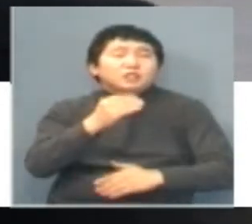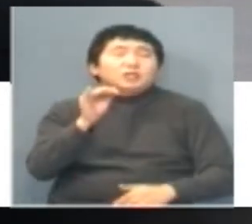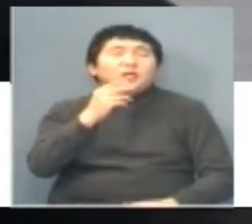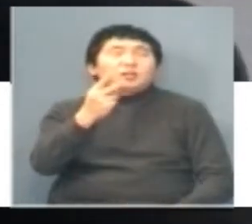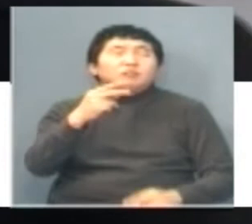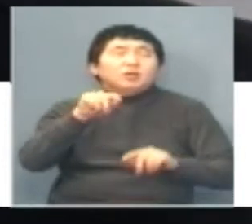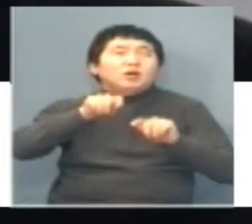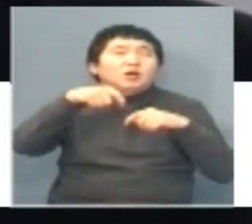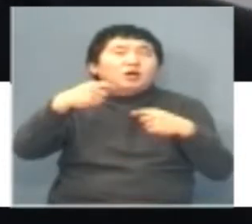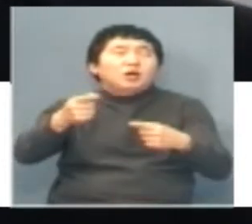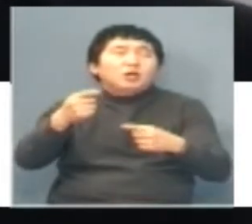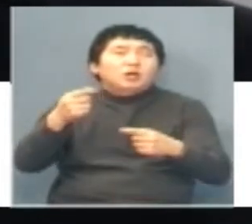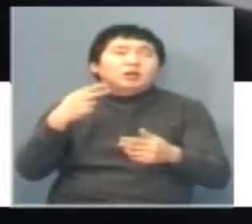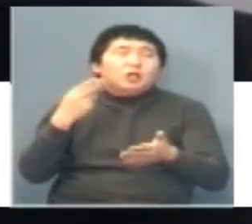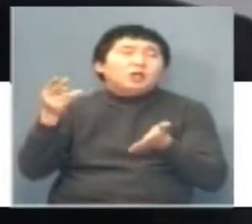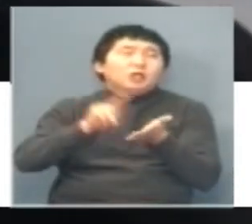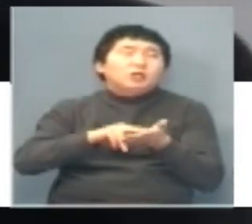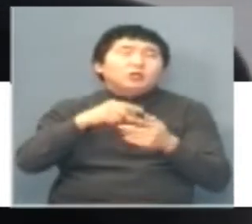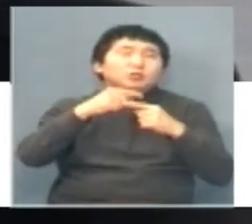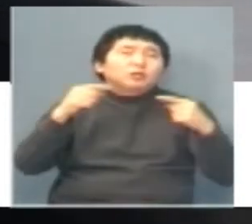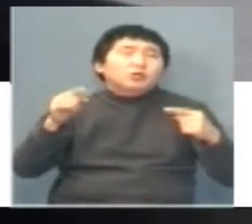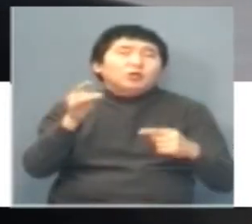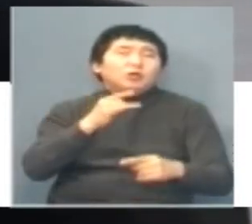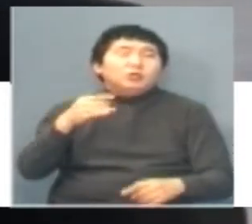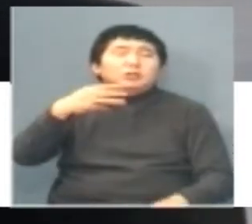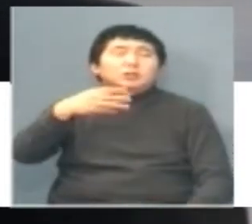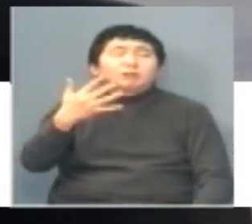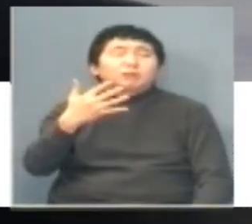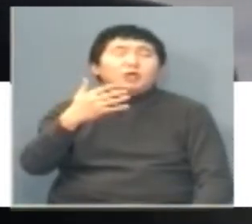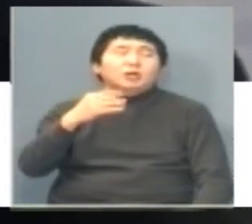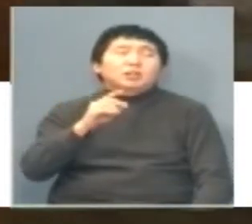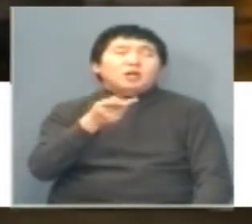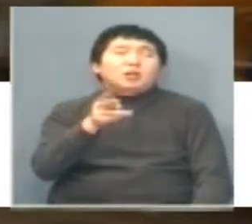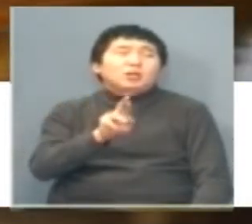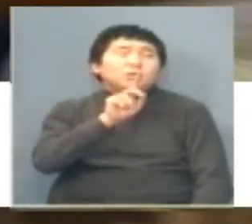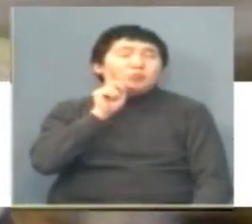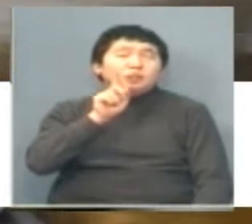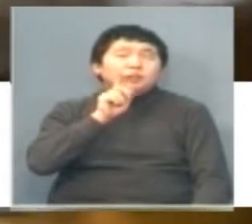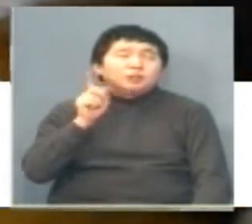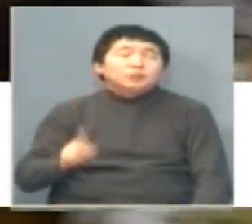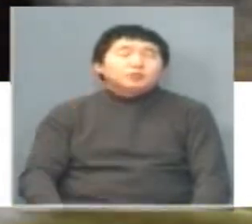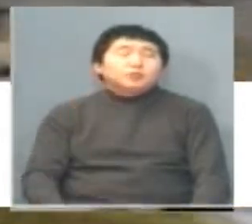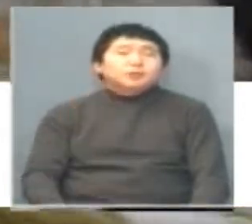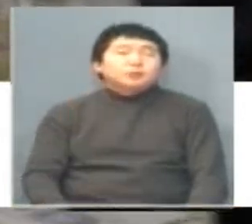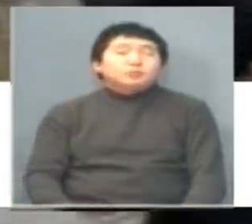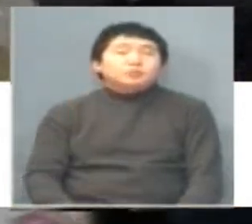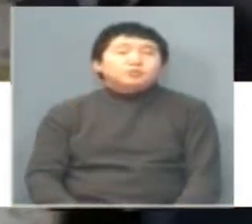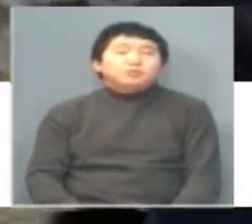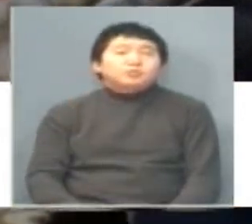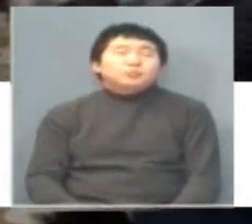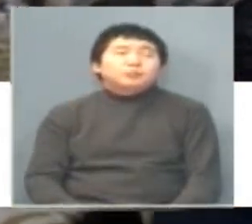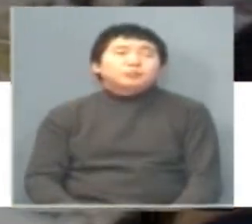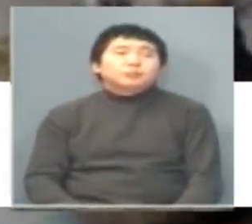гранта передали семьям, переехавшим из других районов, 35 грантов для молодежи. Гранты распределены по нескольким направлениям в